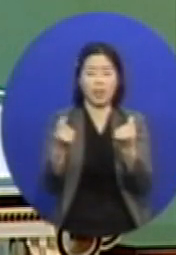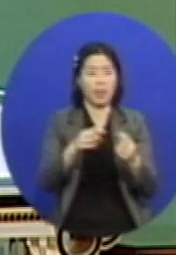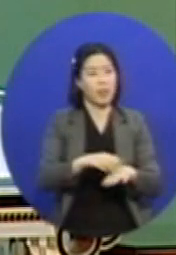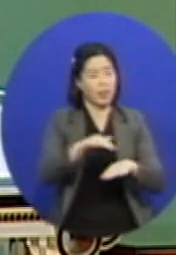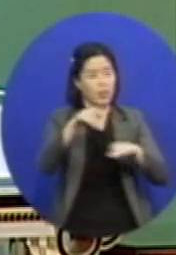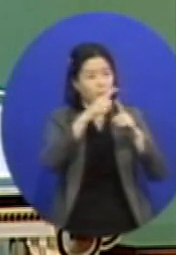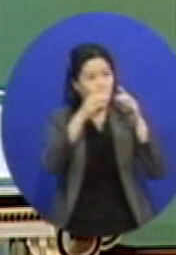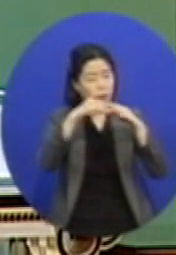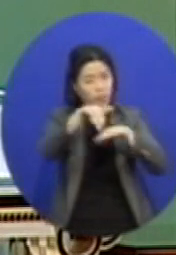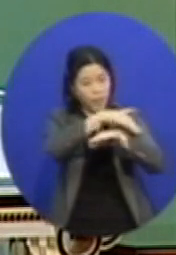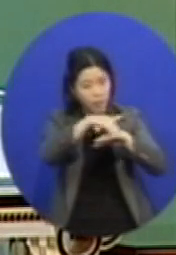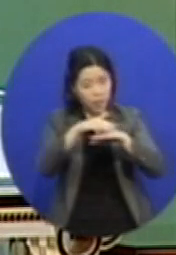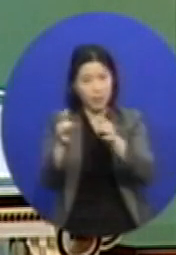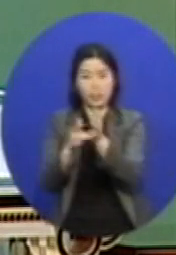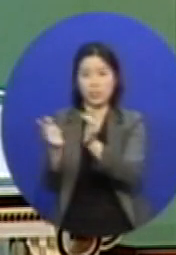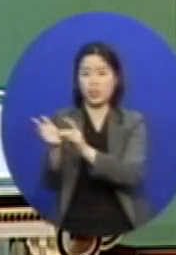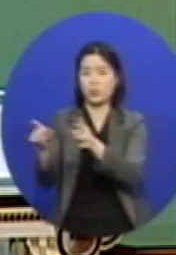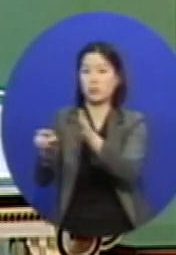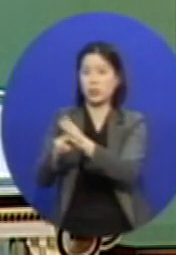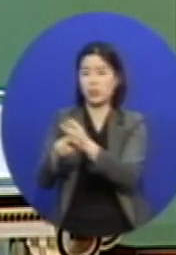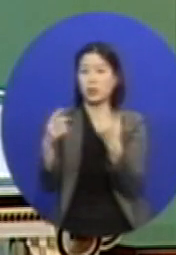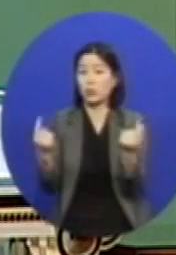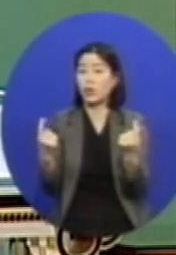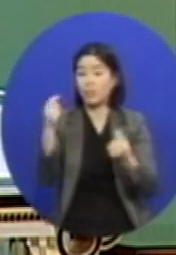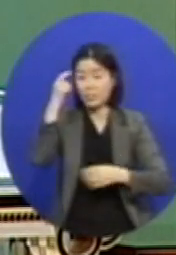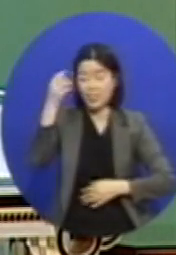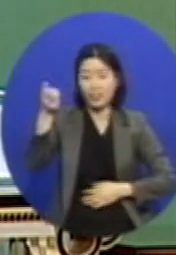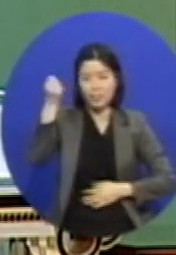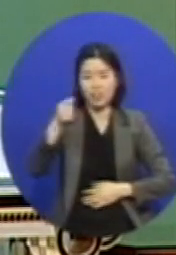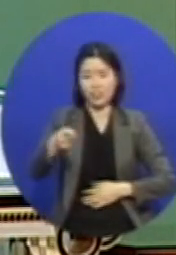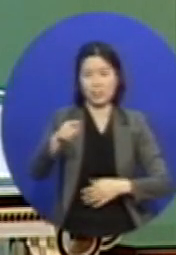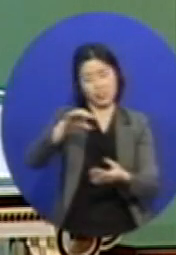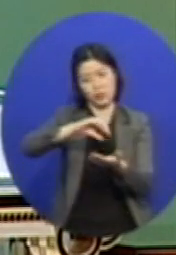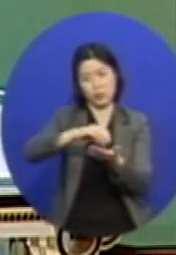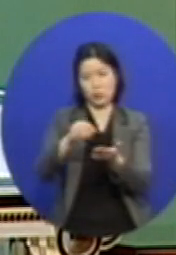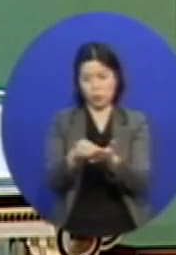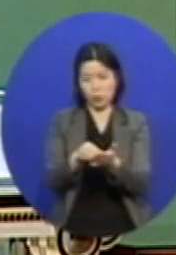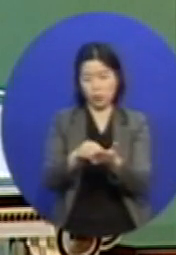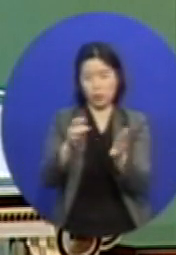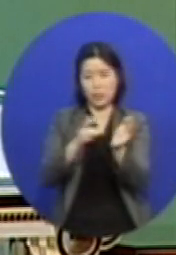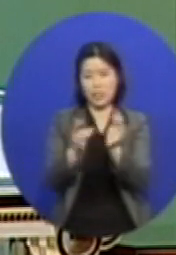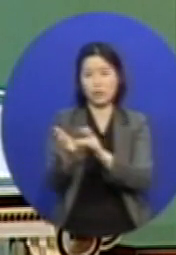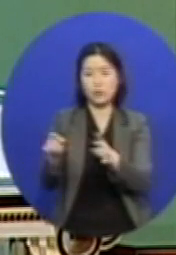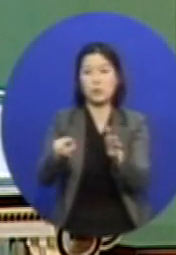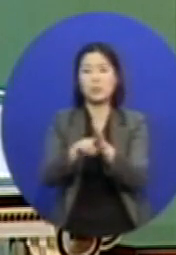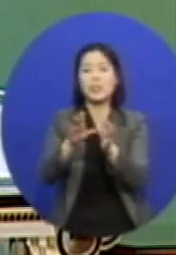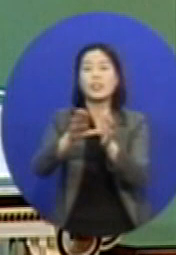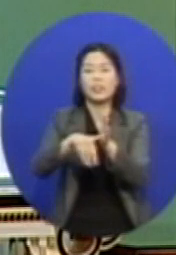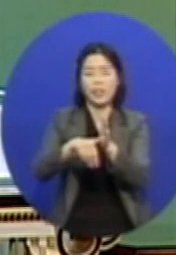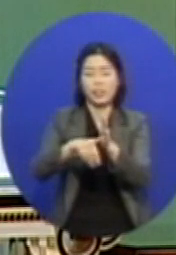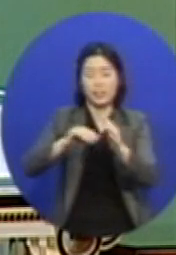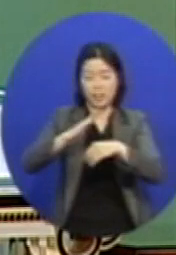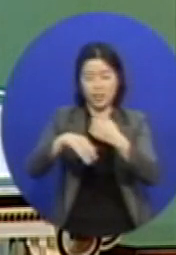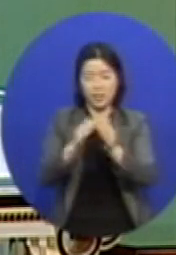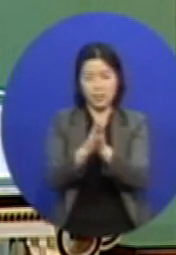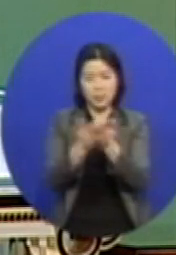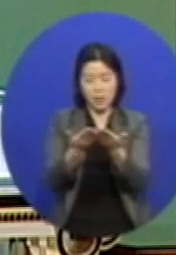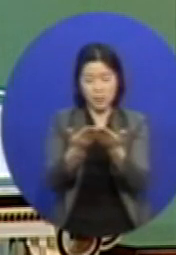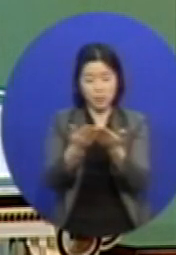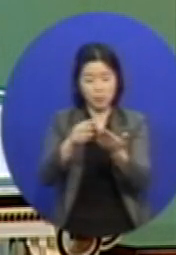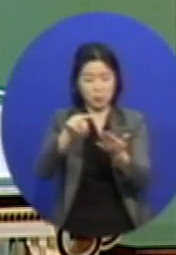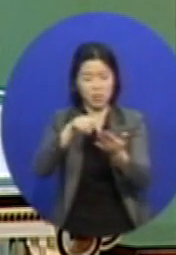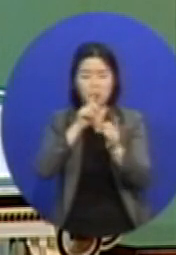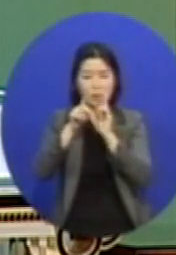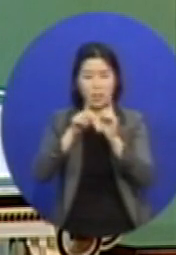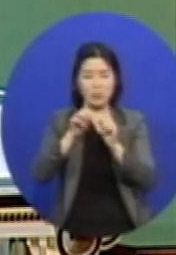믿는 거다 고 생각을 했었어요 그런 정도로 예수를 믿을 때 는 성경에 나오는 말씀이 하나도